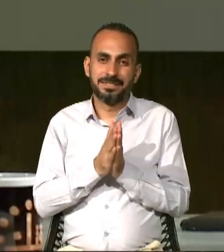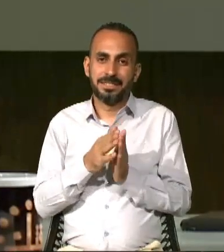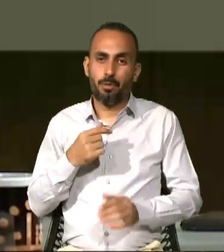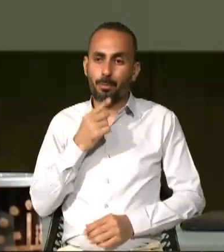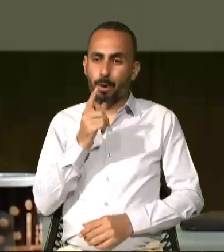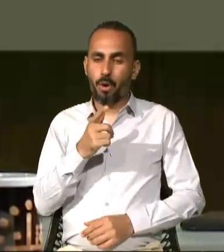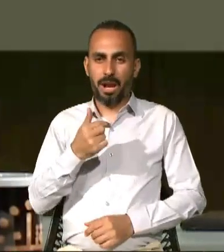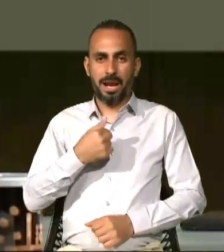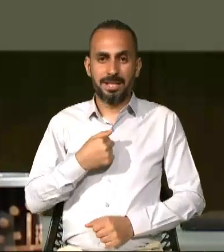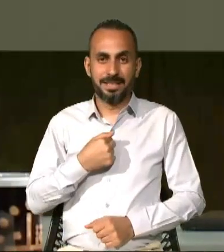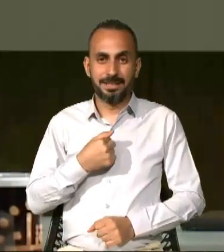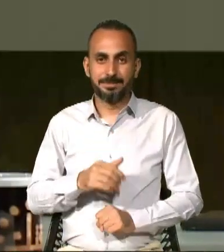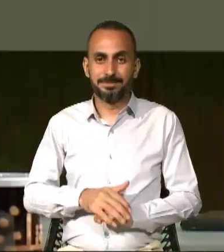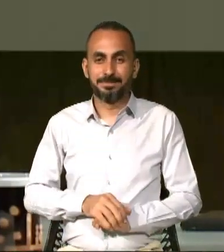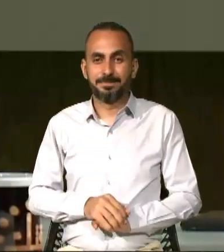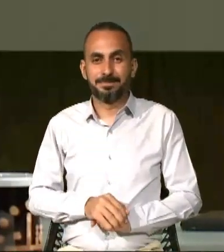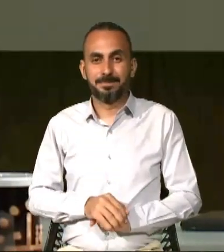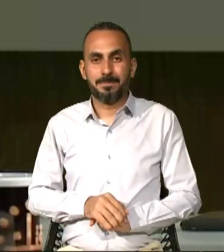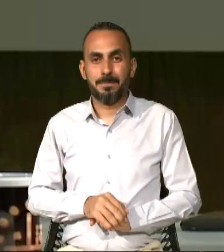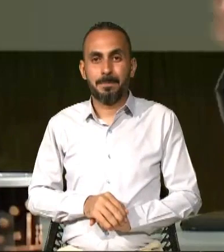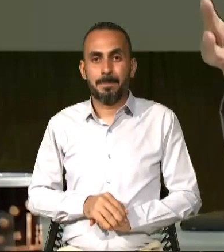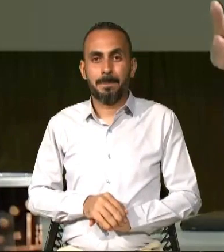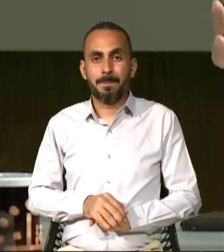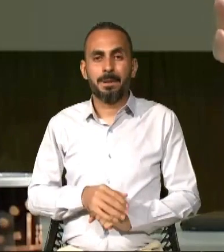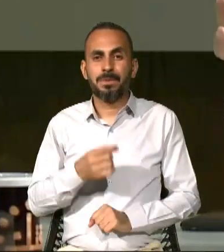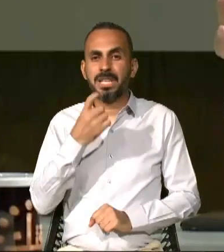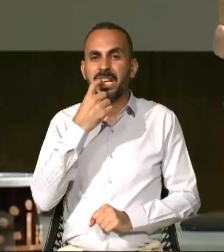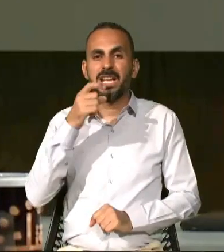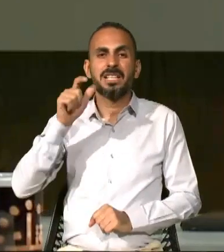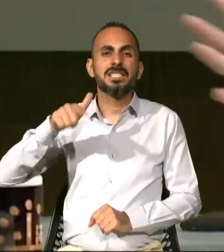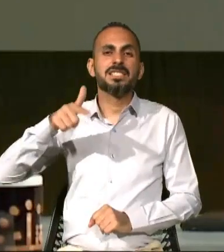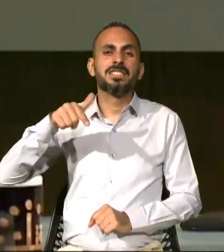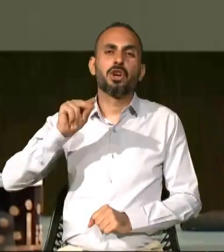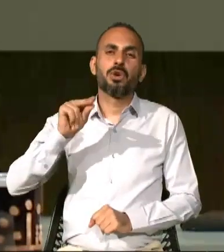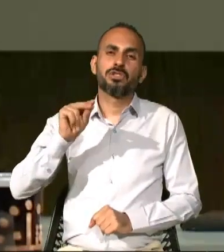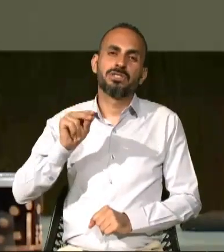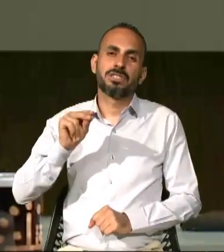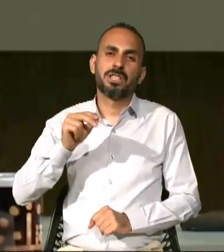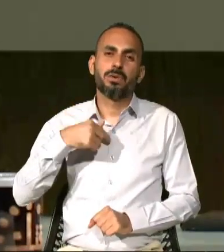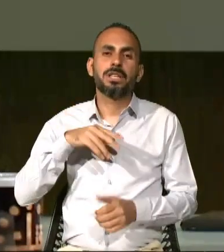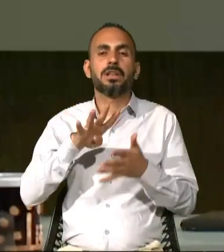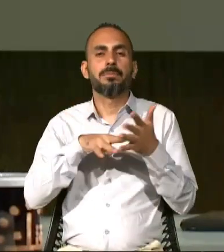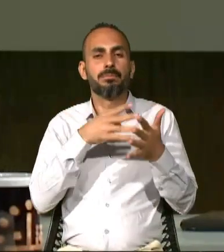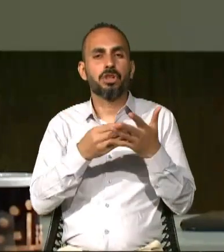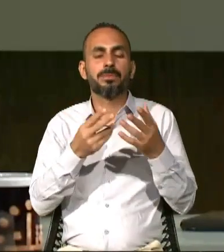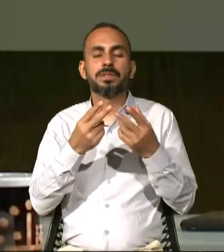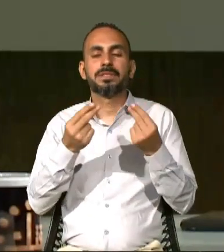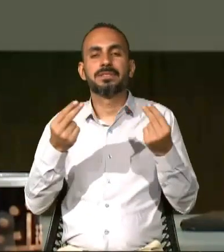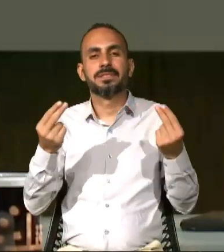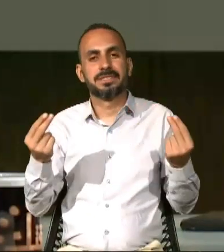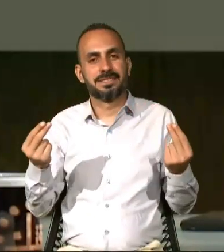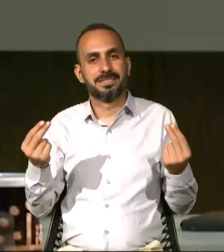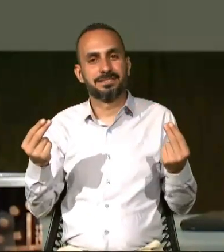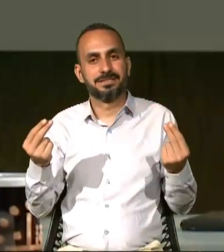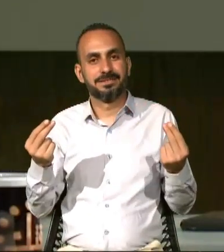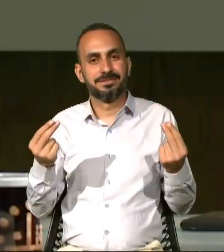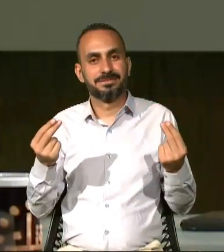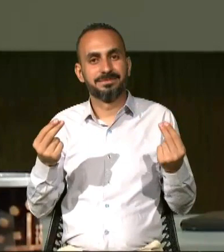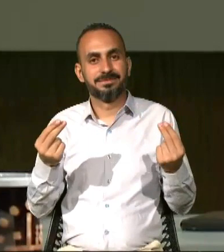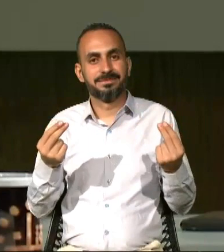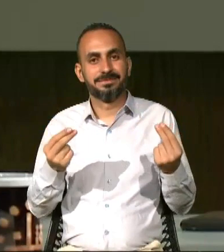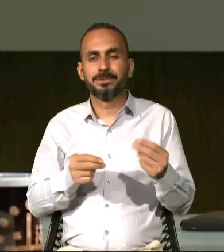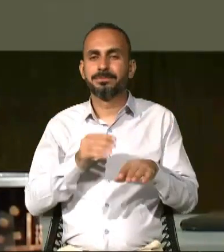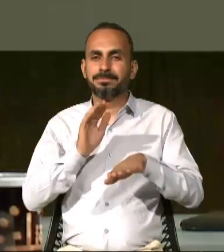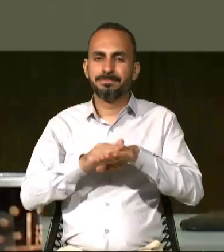سامحني لكن من 26 سنه واحنا بنعمل برامج تلفزيونيه 26 سنه، ولما اتكلمت